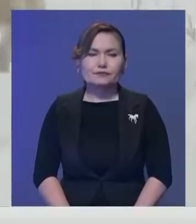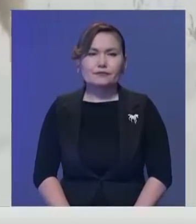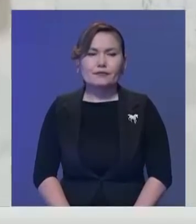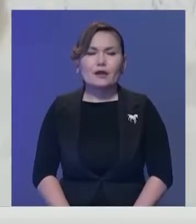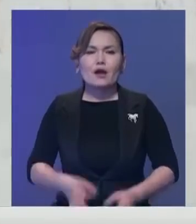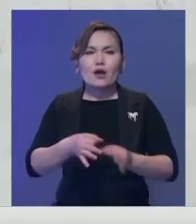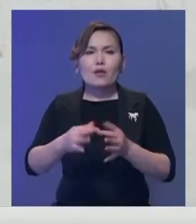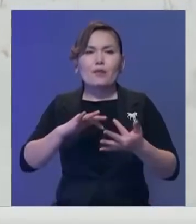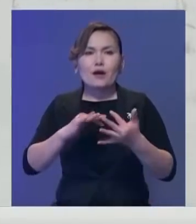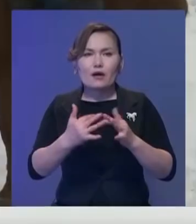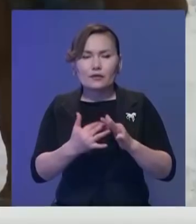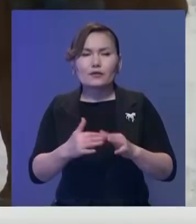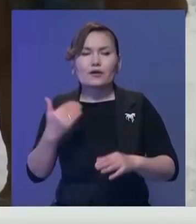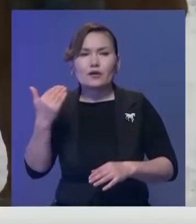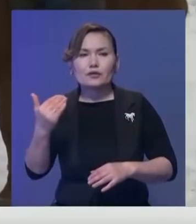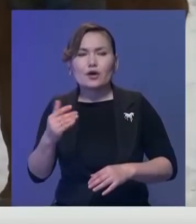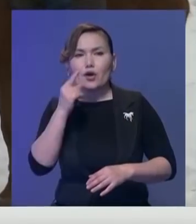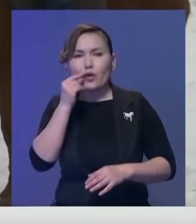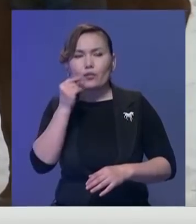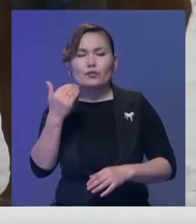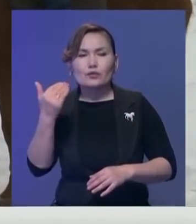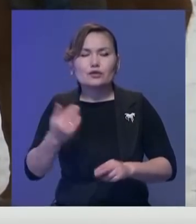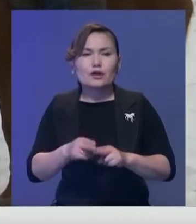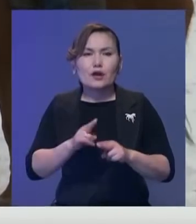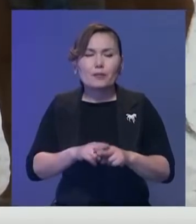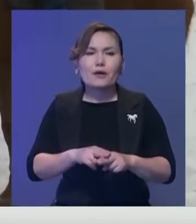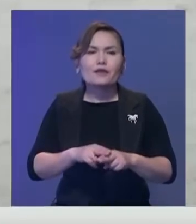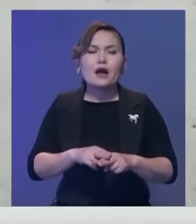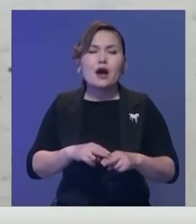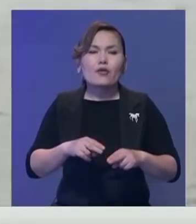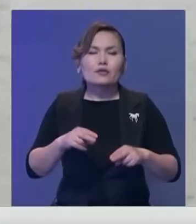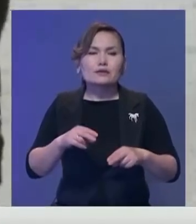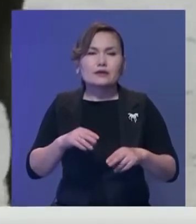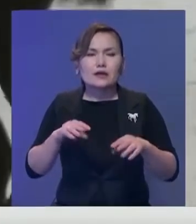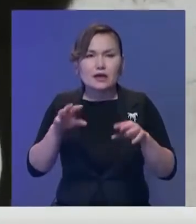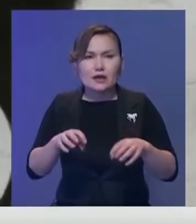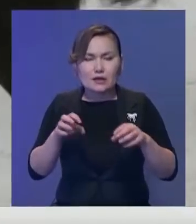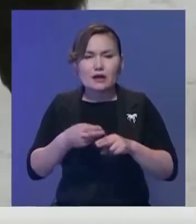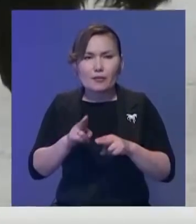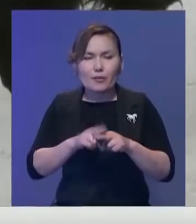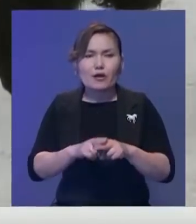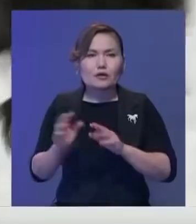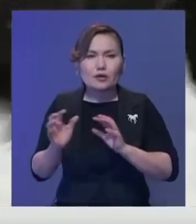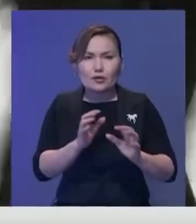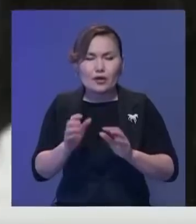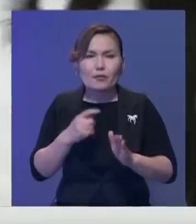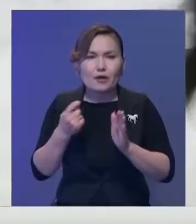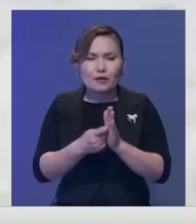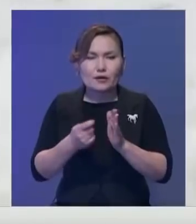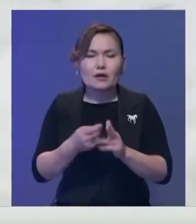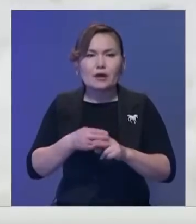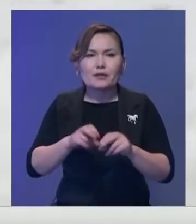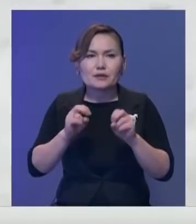Заречный ауылының тұрғыны Игілік Қарманов ес білегелі тазының таза тұқымын сақтаумен келеді. Қазір 4 тазысы бар. Тұқымдарын Ақтөбе,